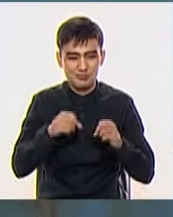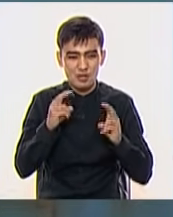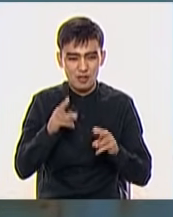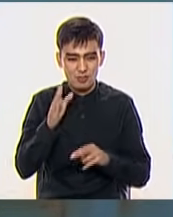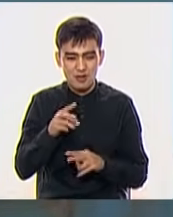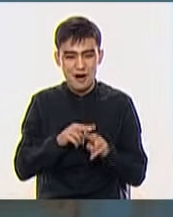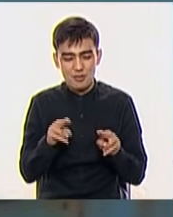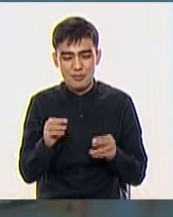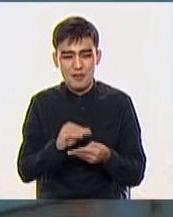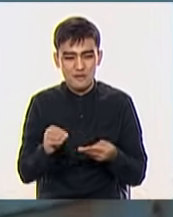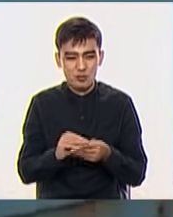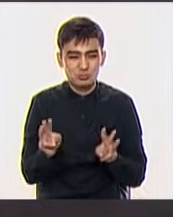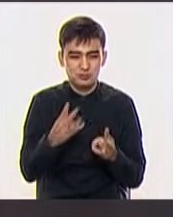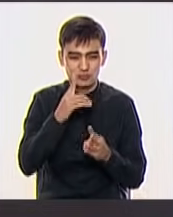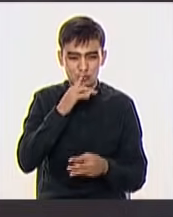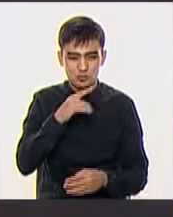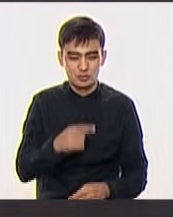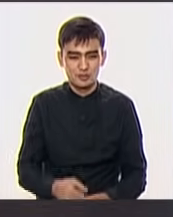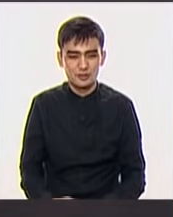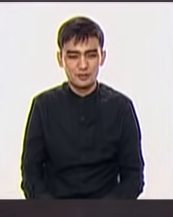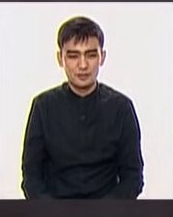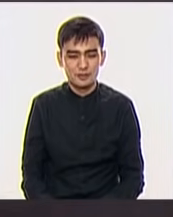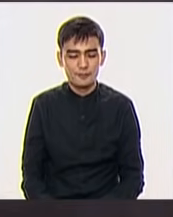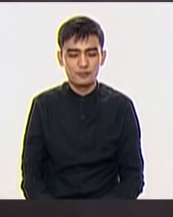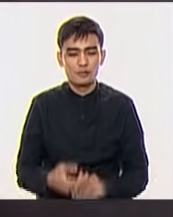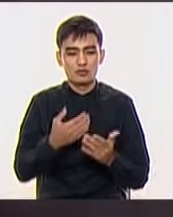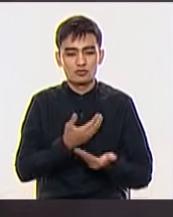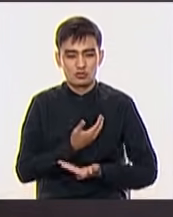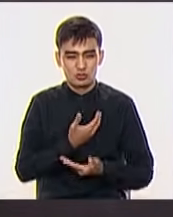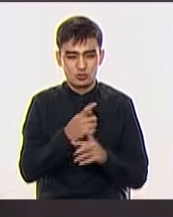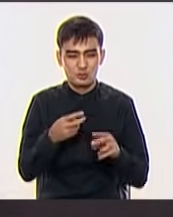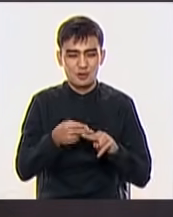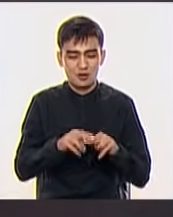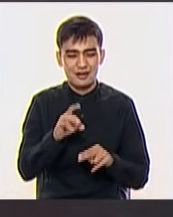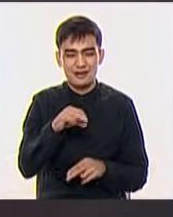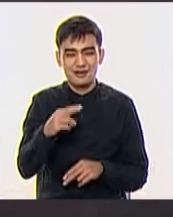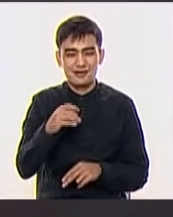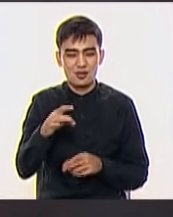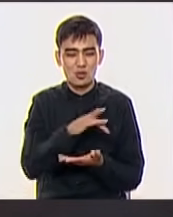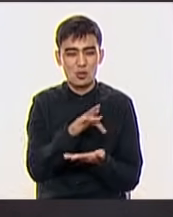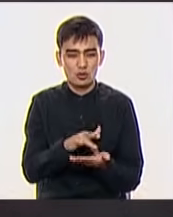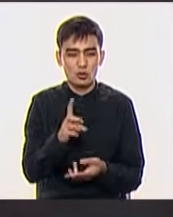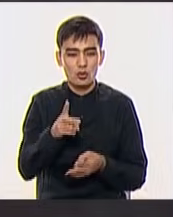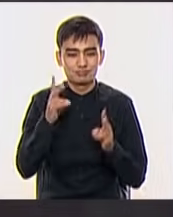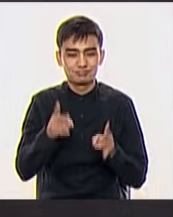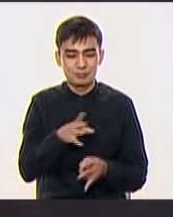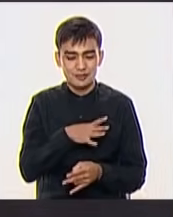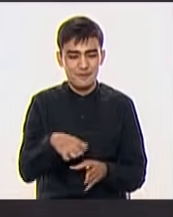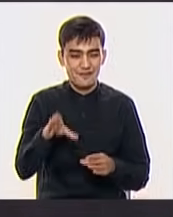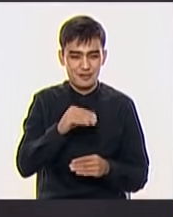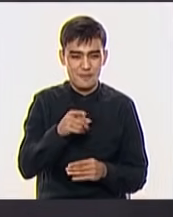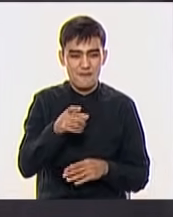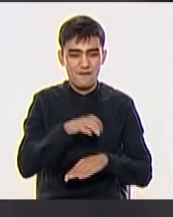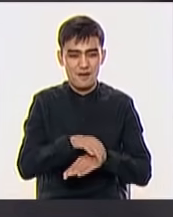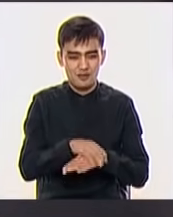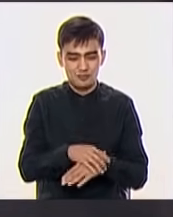не допустить повторений трагедии. Хочу передать всем жителям города Ридер, всем, кто здесь пострадал. Безусловно, этот